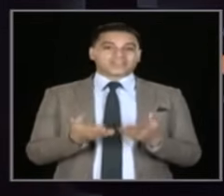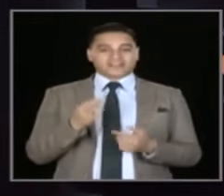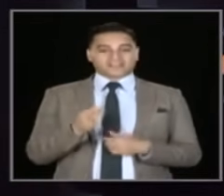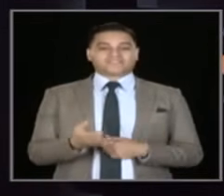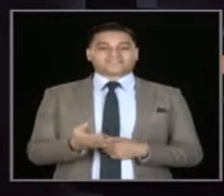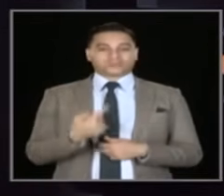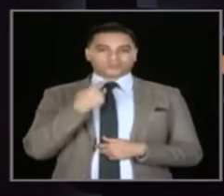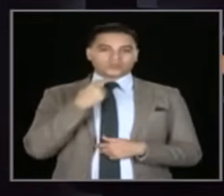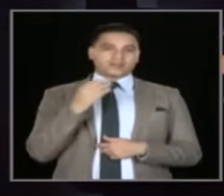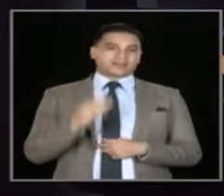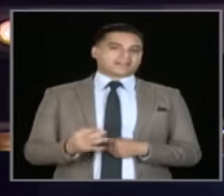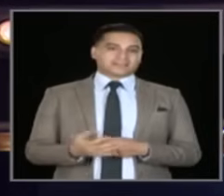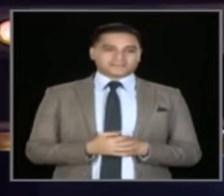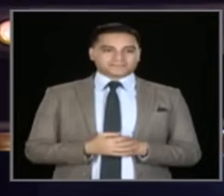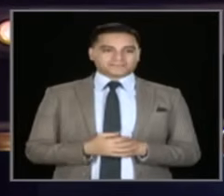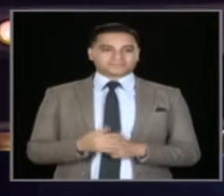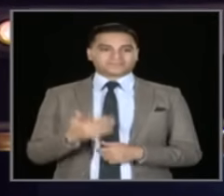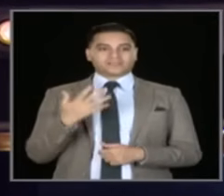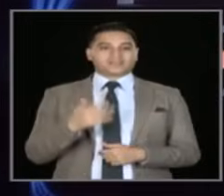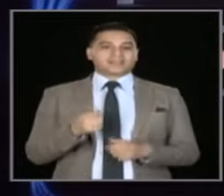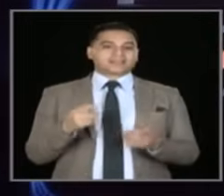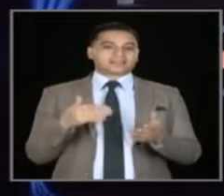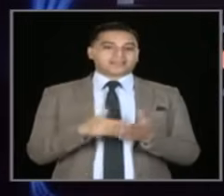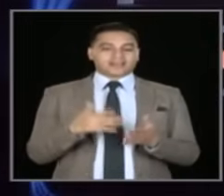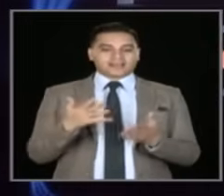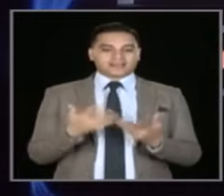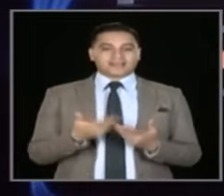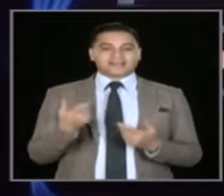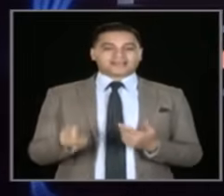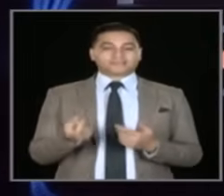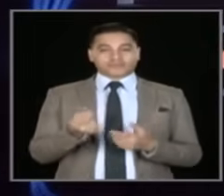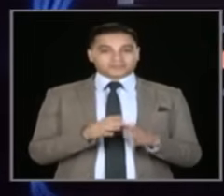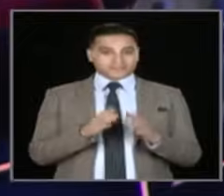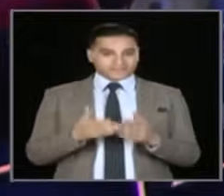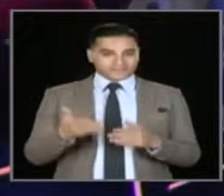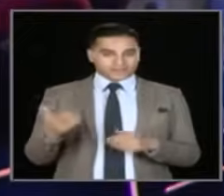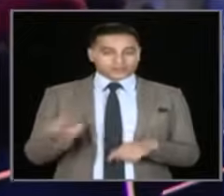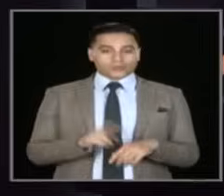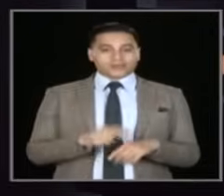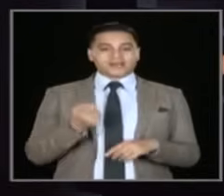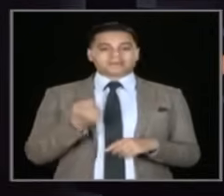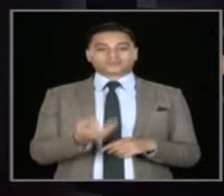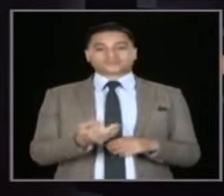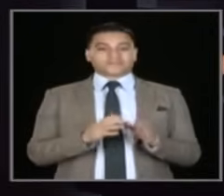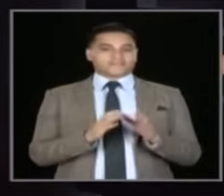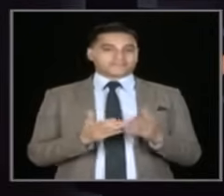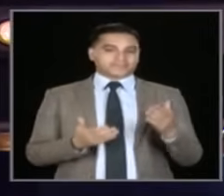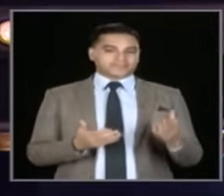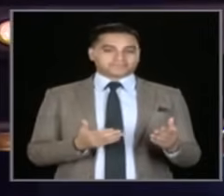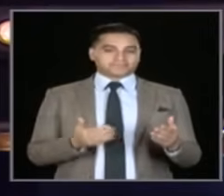أيوة. خسارة جدا. النتيجة في نهاية الفقرة، 55 فالنسيا، 35